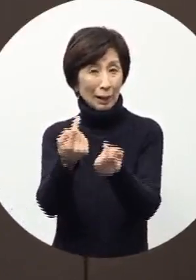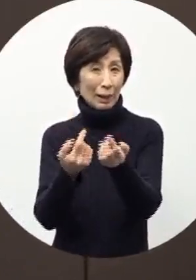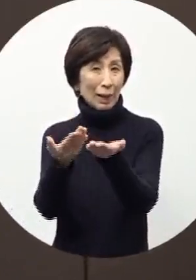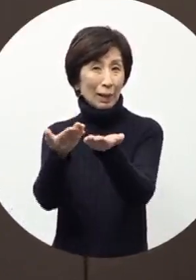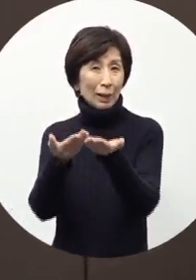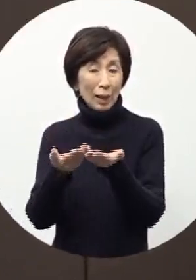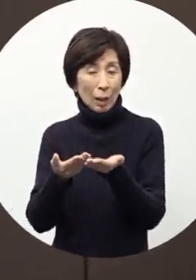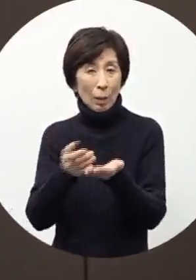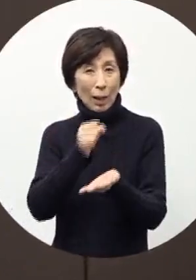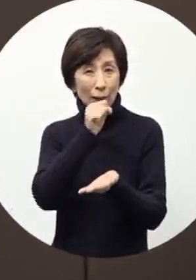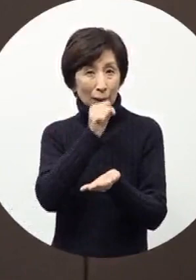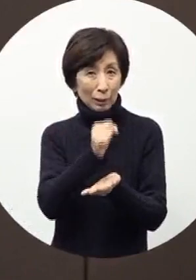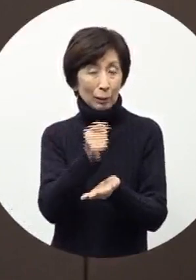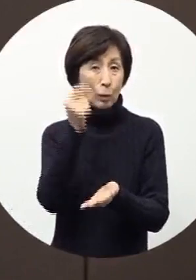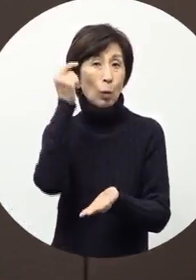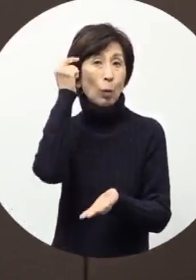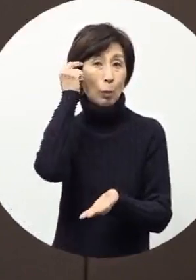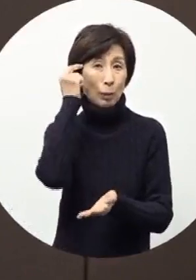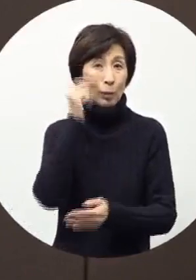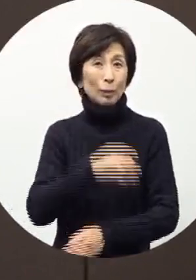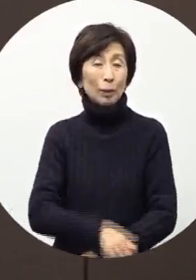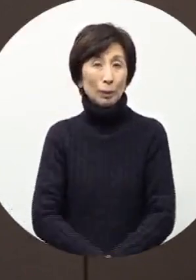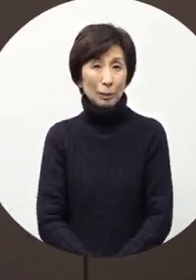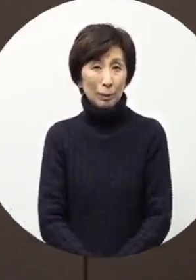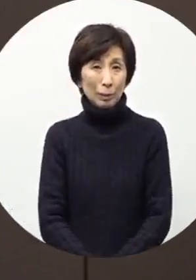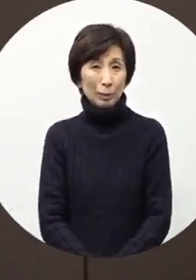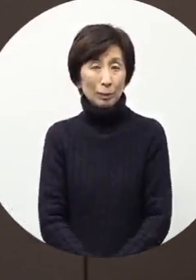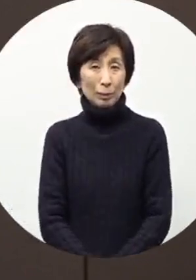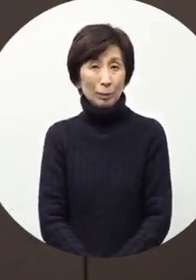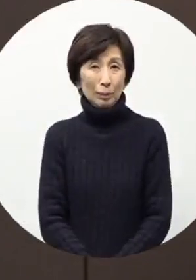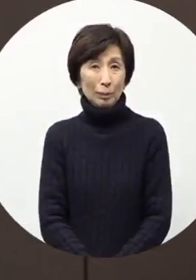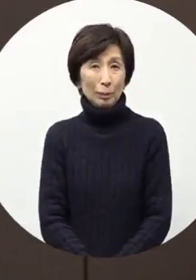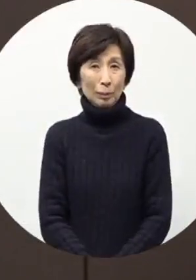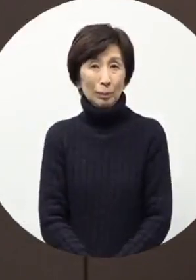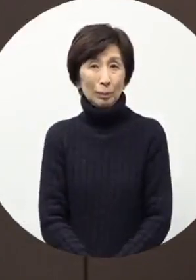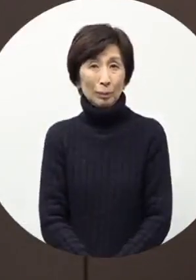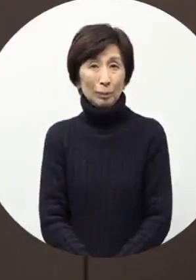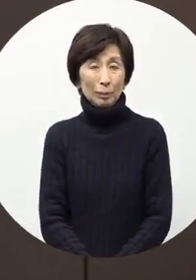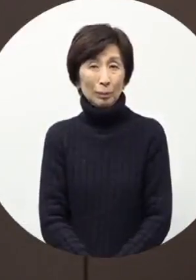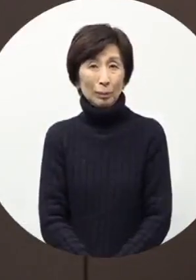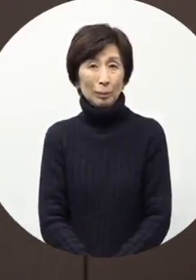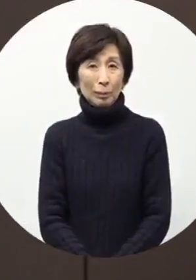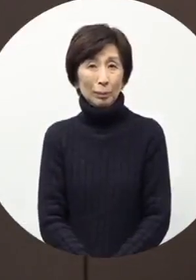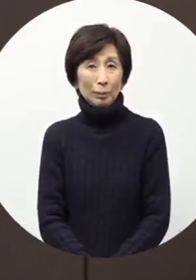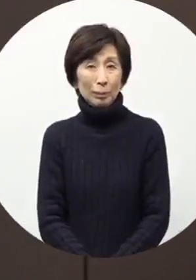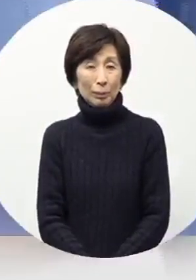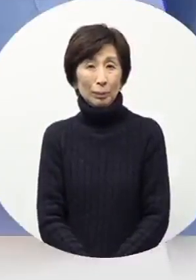べに来ていただければということを考えているものなんですね。